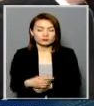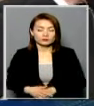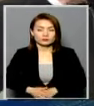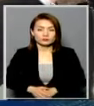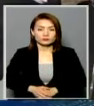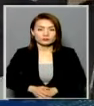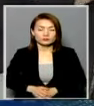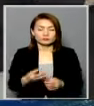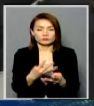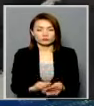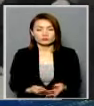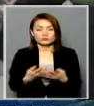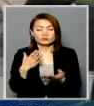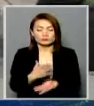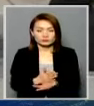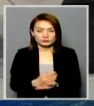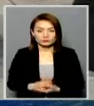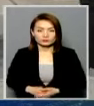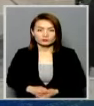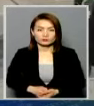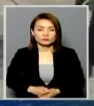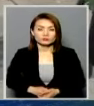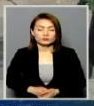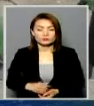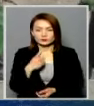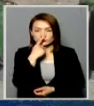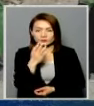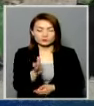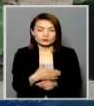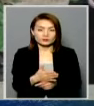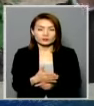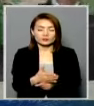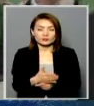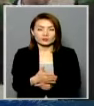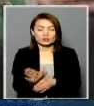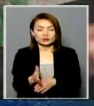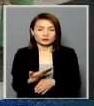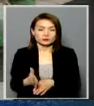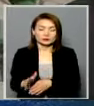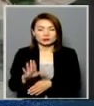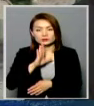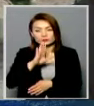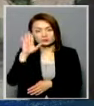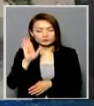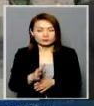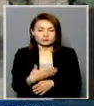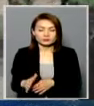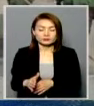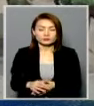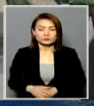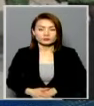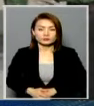заказға балық аулап отырмыз. Абылай. Қызыл балық шығып отса, аналығын тапсырамыз, осы неге